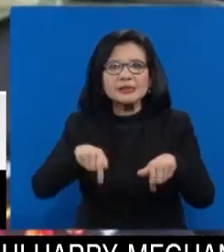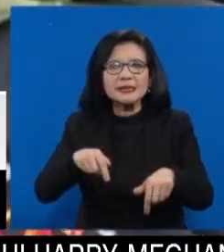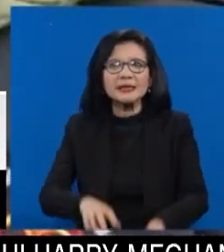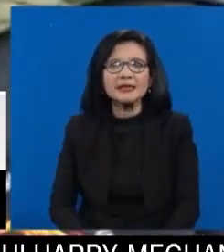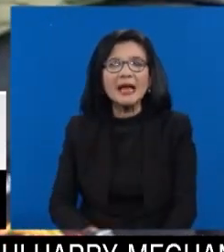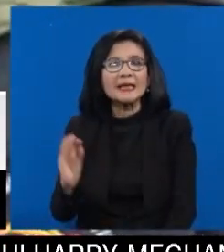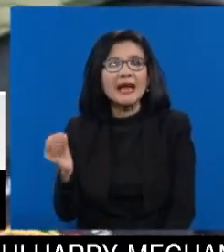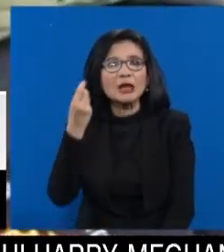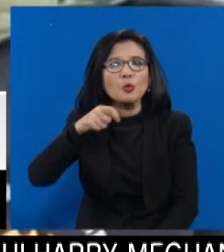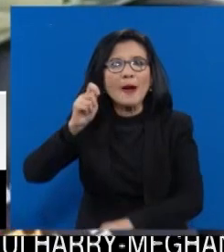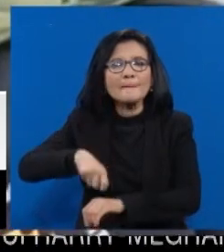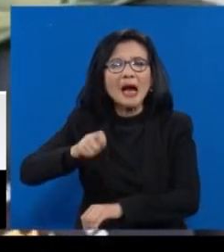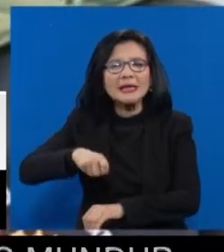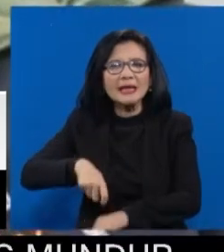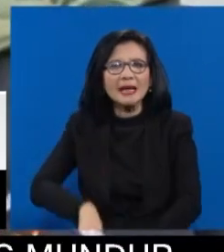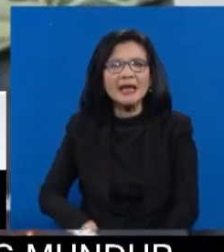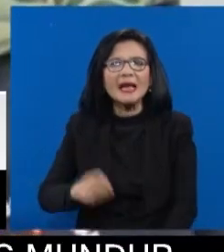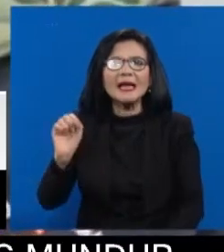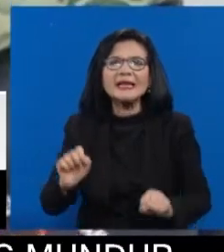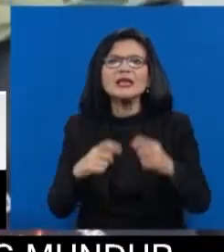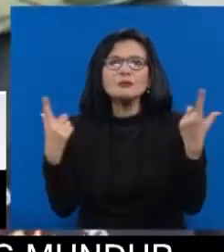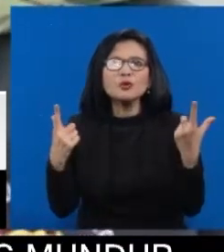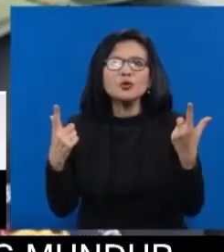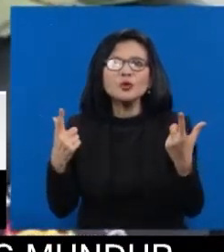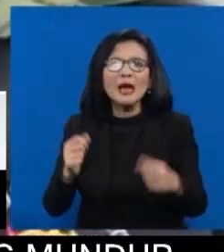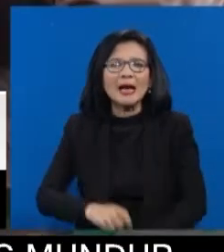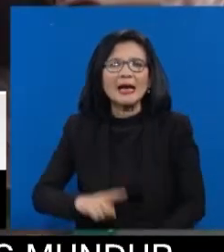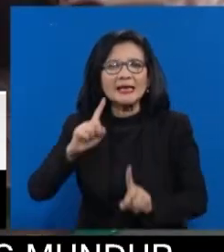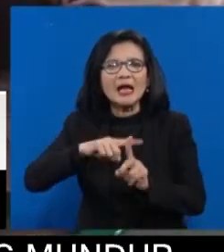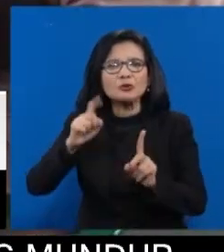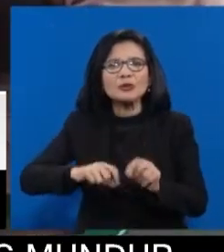ketua pengadilan negeri itu sedang cuti karena tugas luar kota.